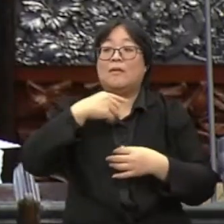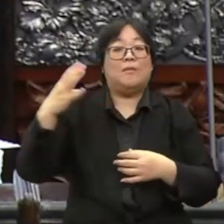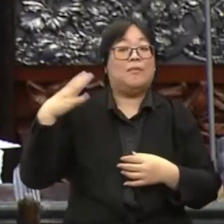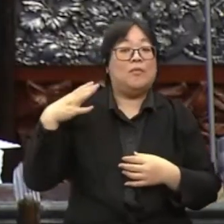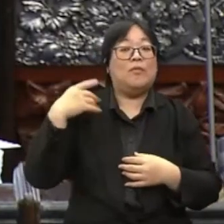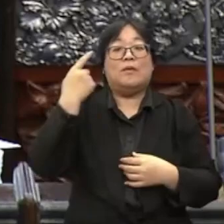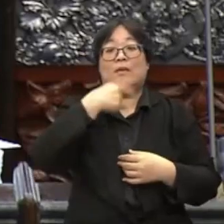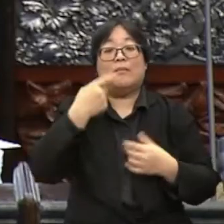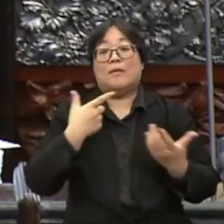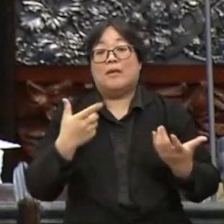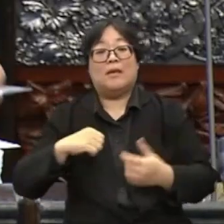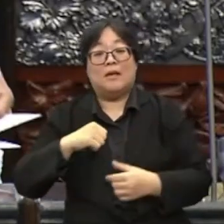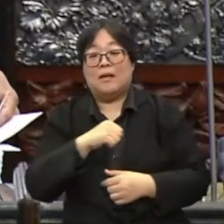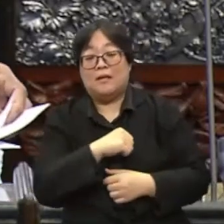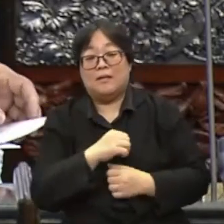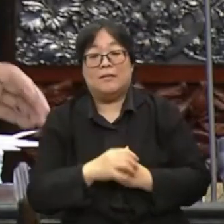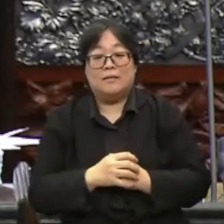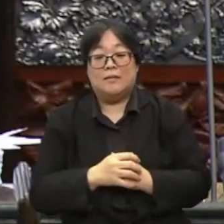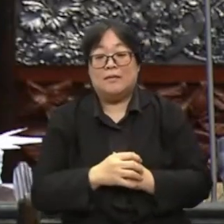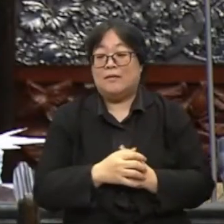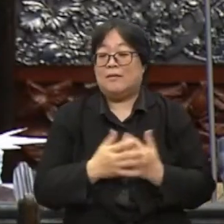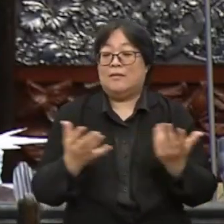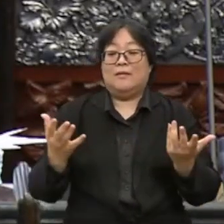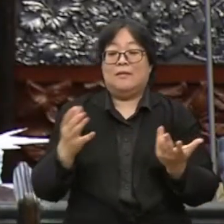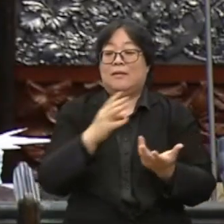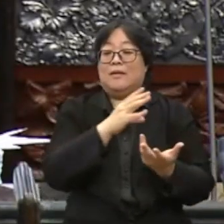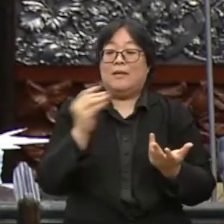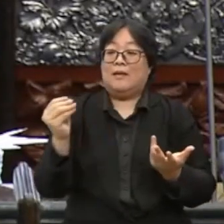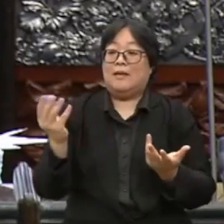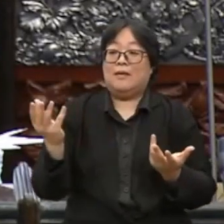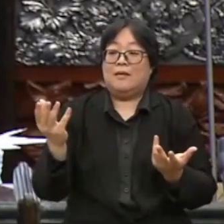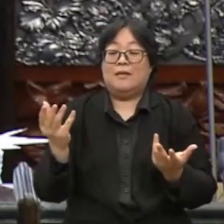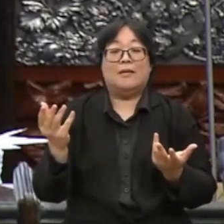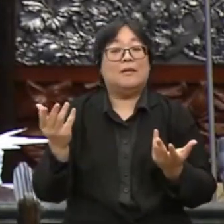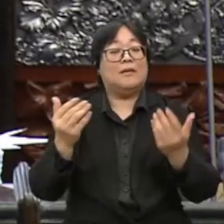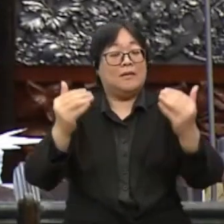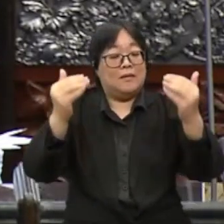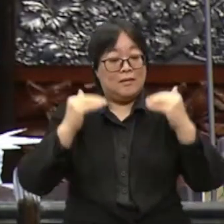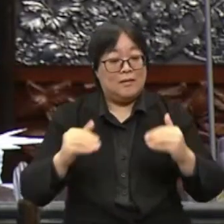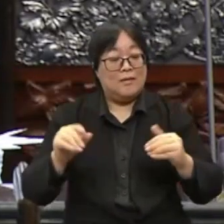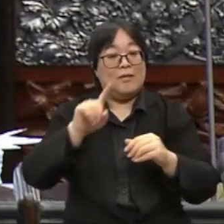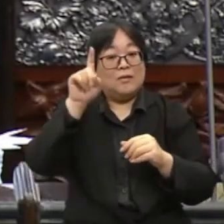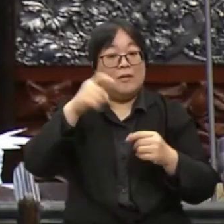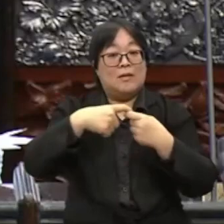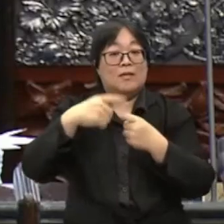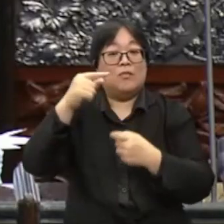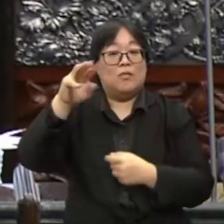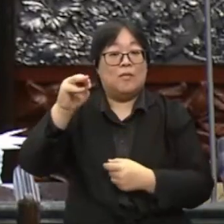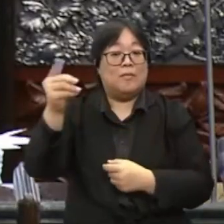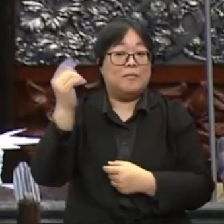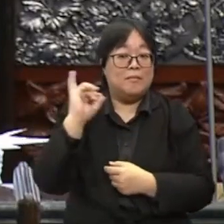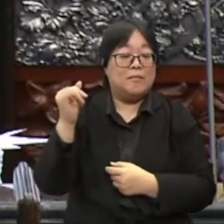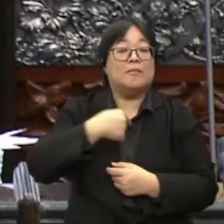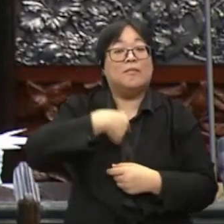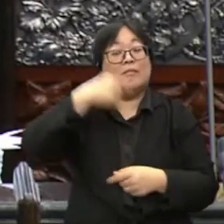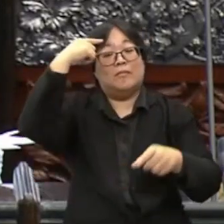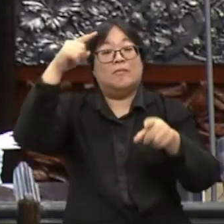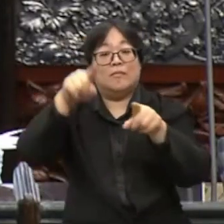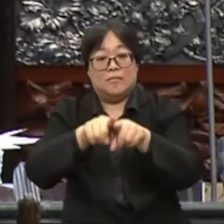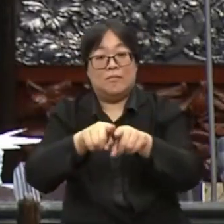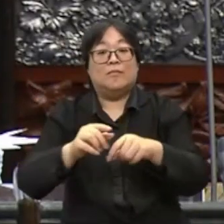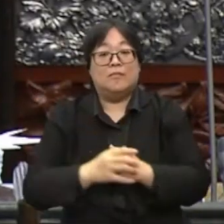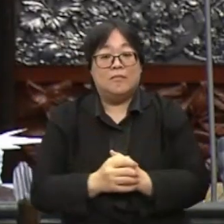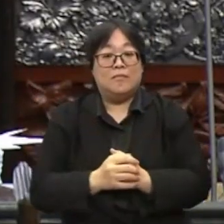pengerusinya siapa ahli-ahlinya dan sehubungan dengan soalan daripada gua musang tadi juga saya